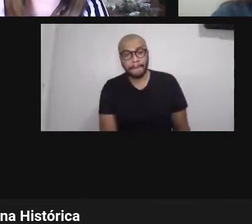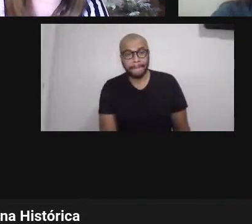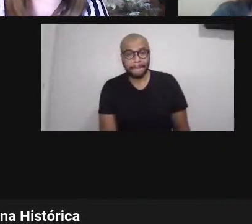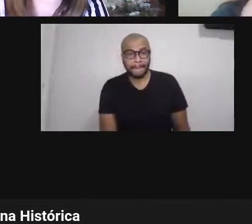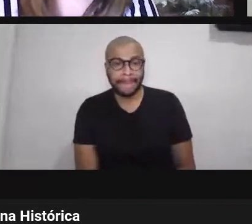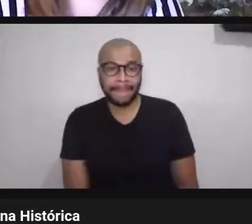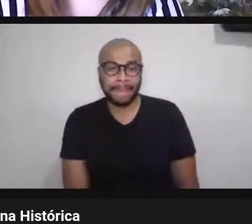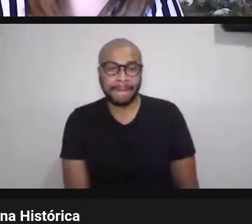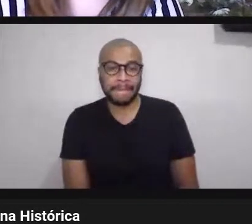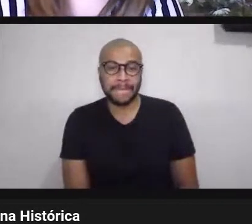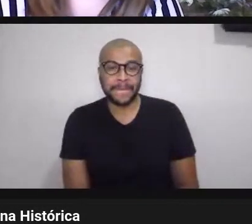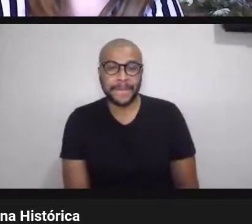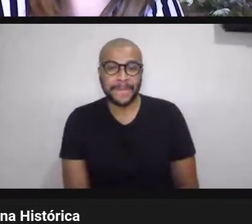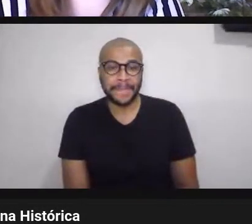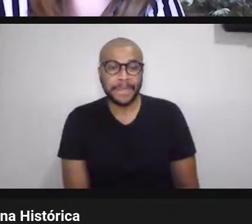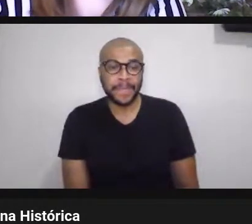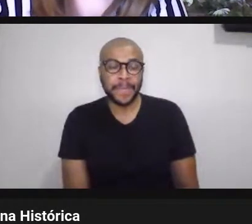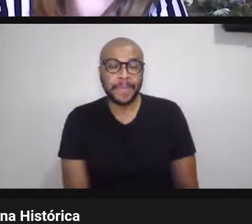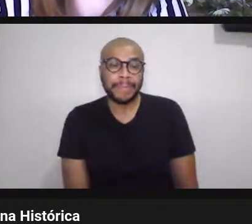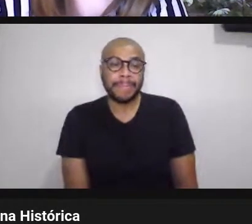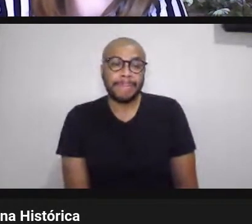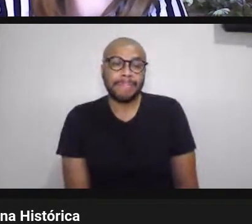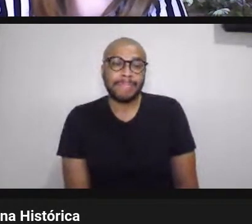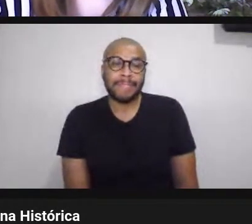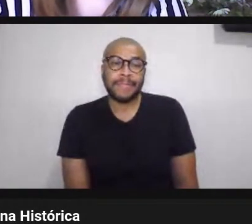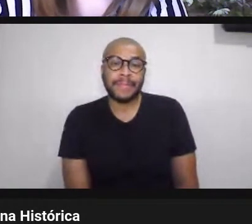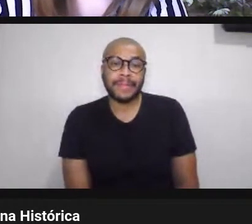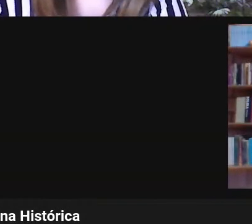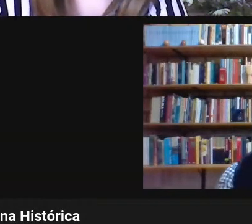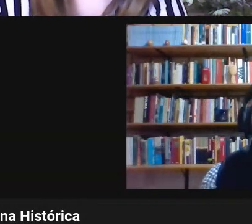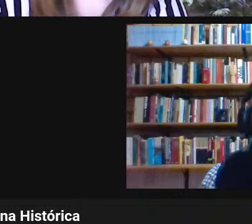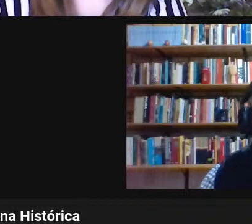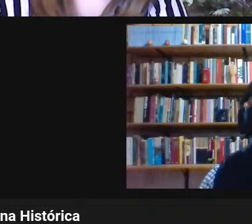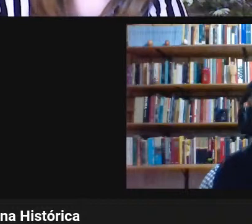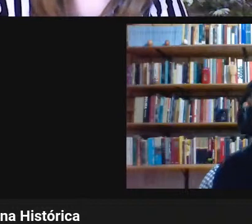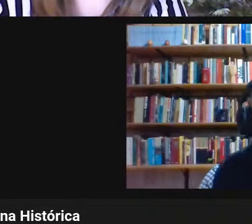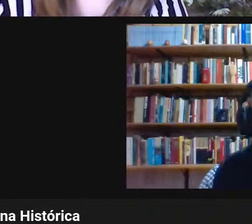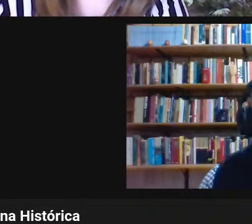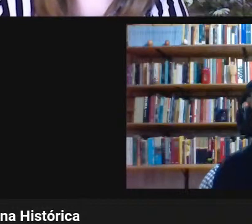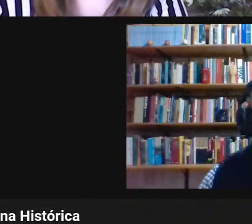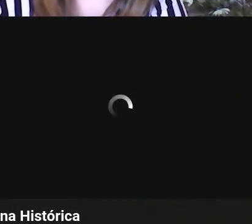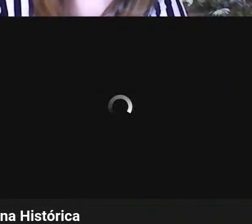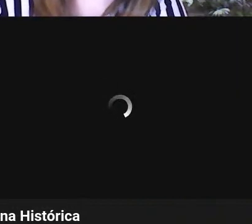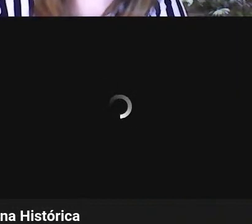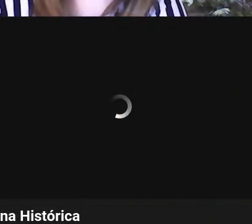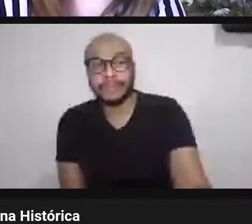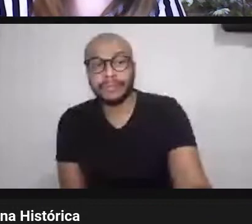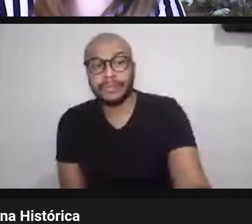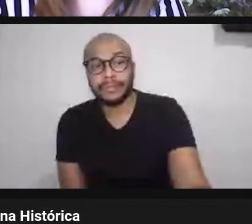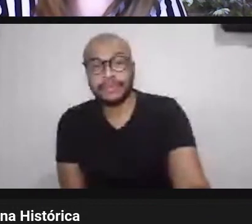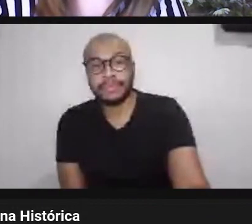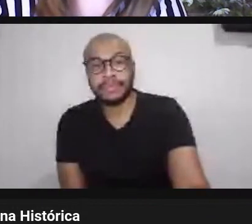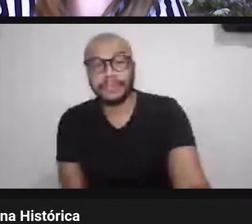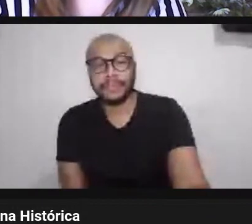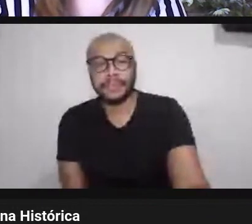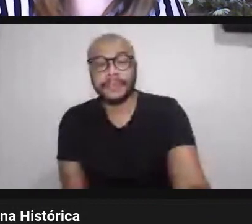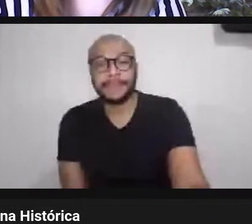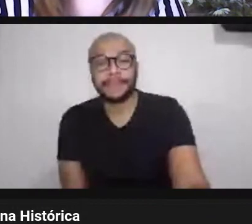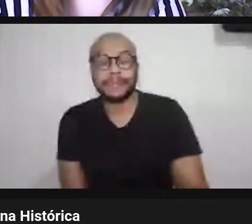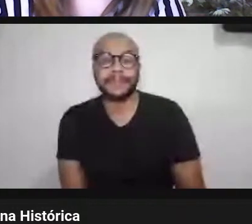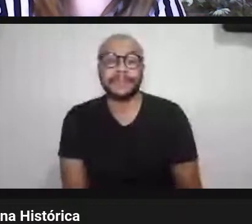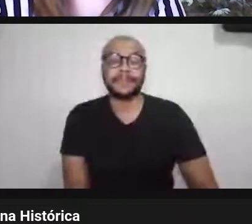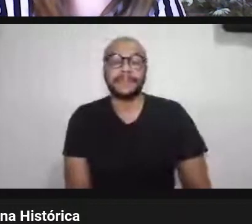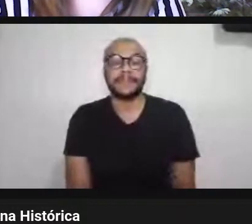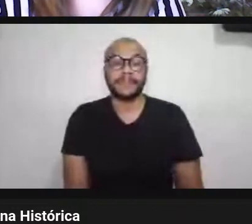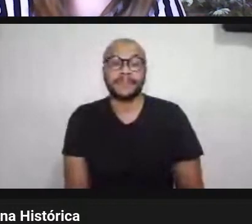z greki za pośrednictwem łaciny. Natomiast nazwiska tak, bo te kontakty polsko-niemieckie i